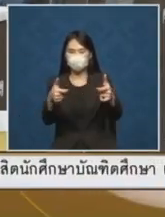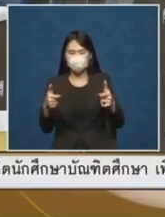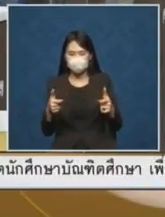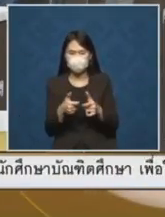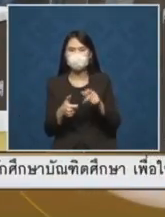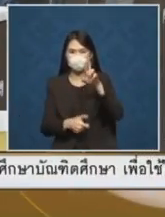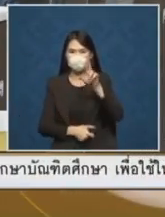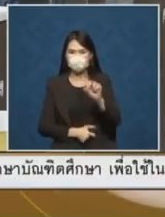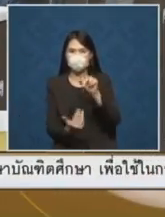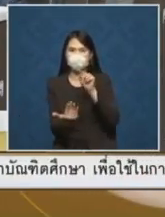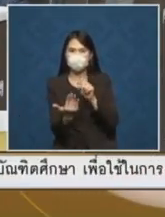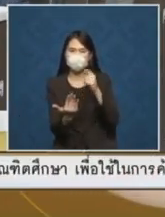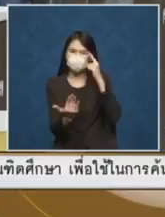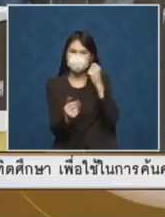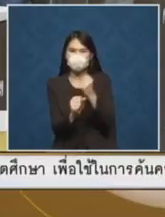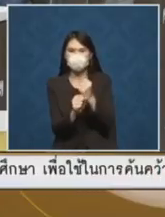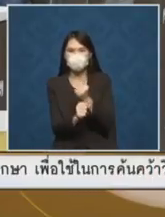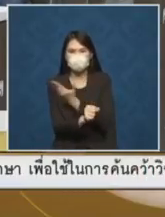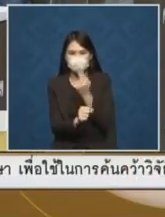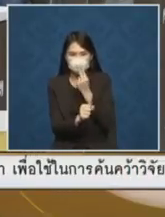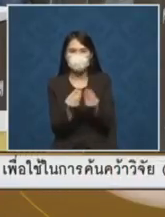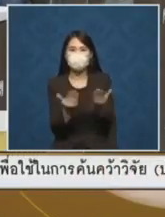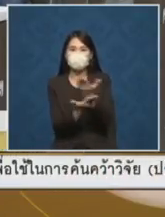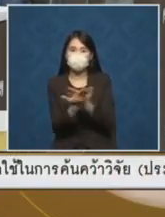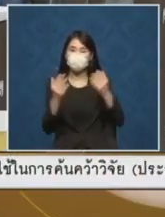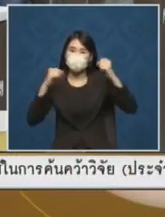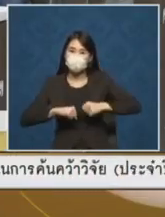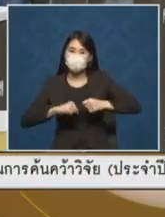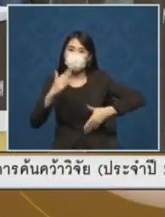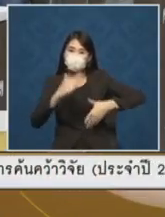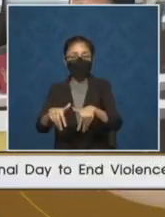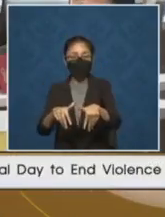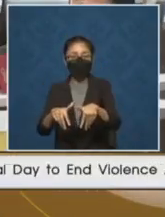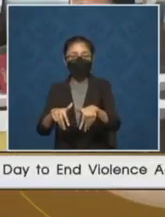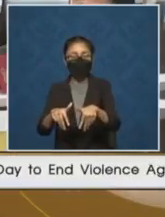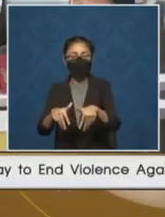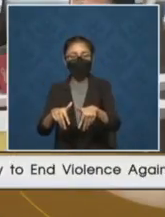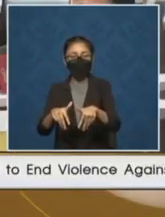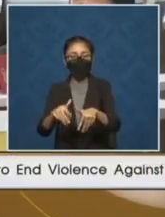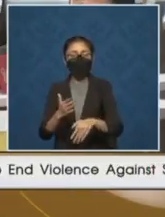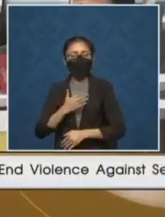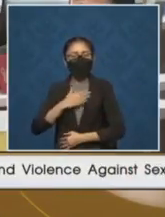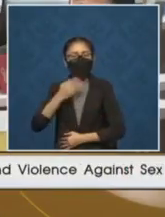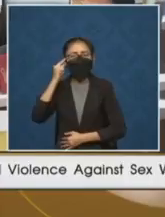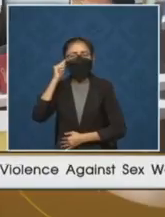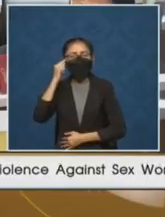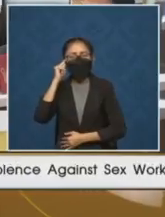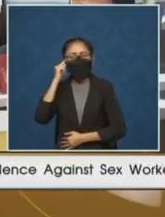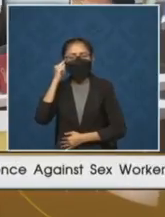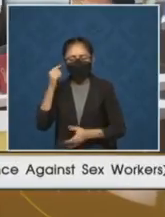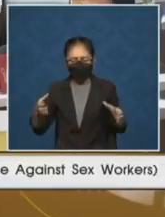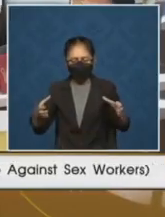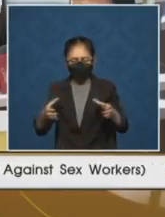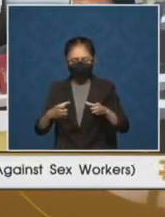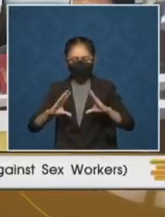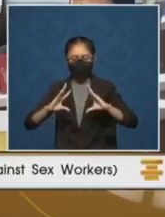ลและถามว่าสสเนี่ยคือปัญหาที่ในการประชุมสภาเนี่ยมันไม่ใช่ปัญหาของรัฐบาลหรือฝ่ายค้านนะ มันเป็นปัญหาของฝ่ายนิติ